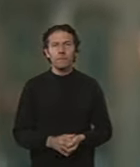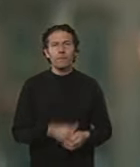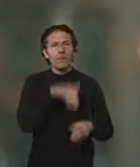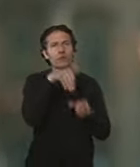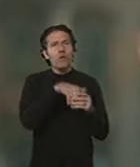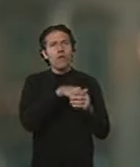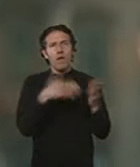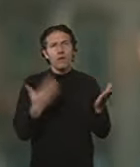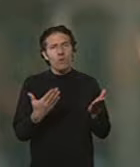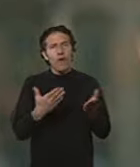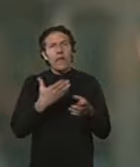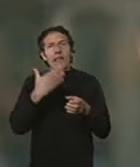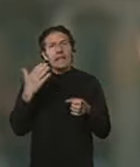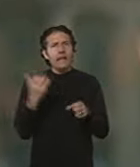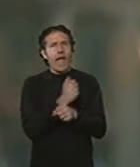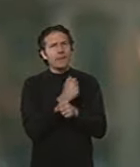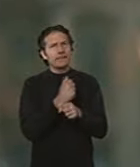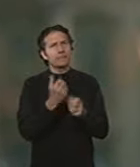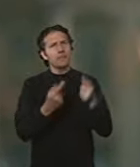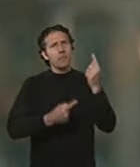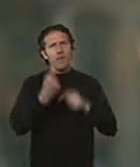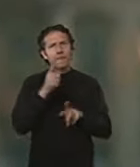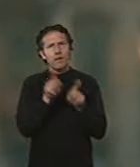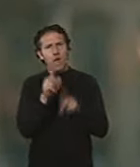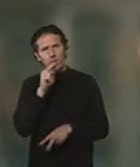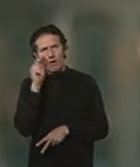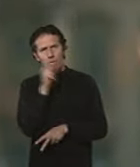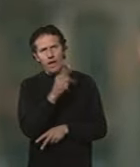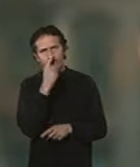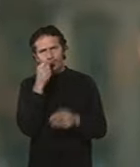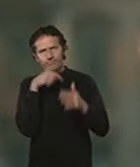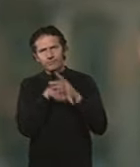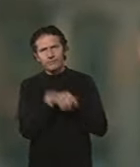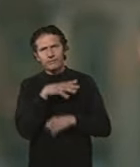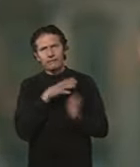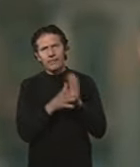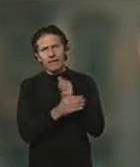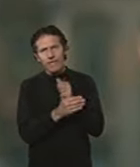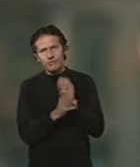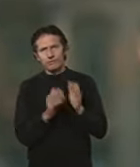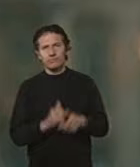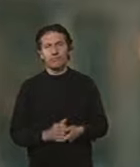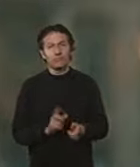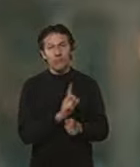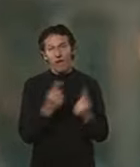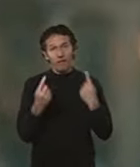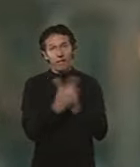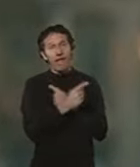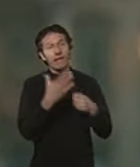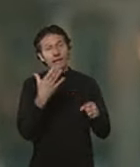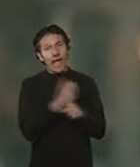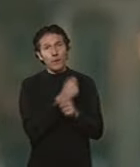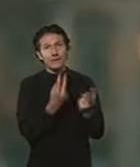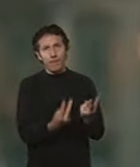la réussite ne sera plus regardé avec suspicion mais où la réussite sera